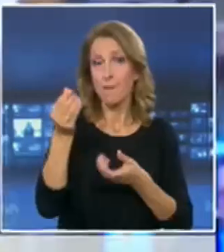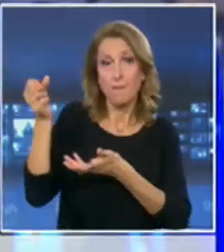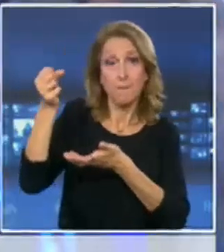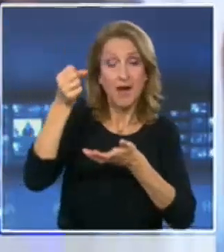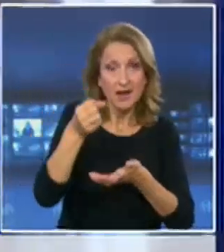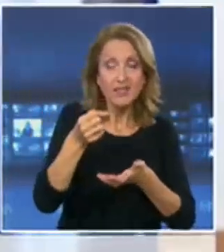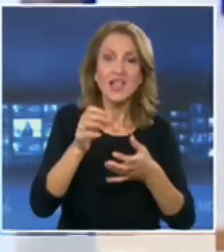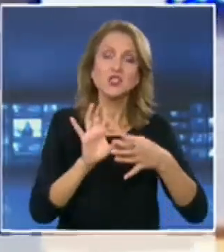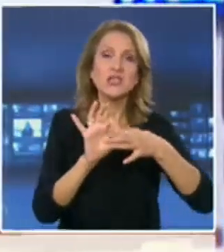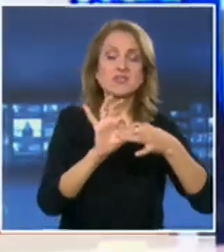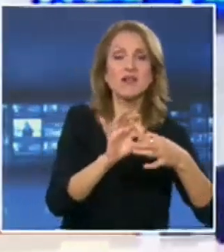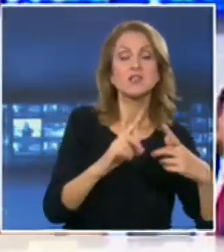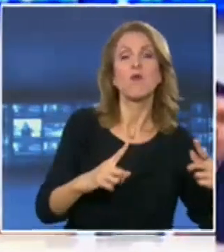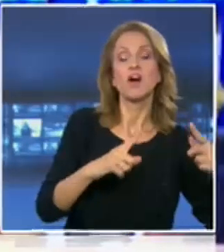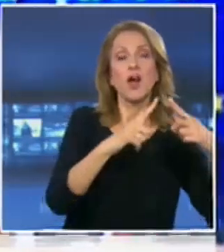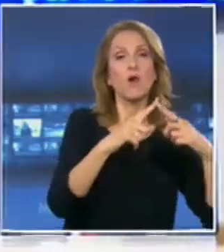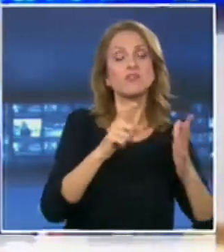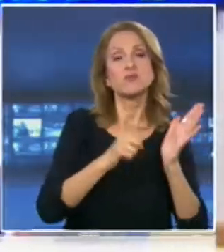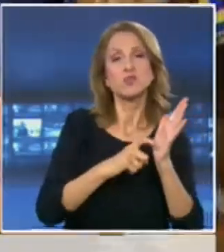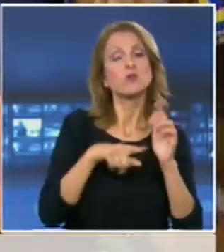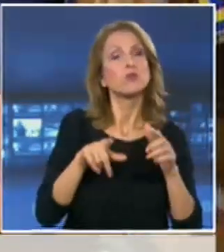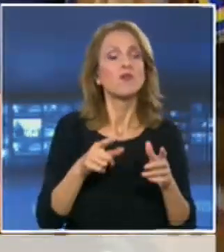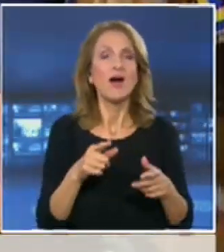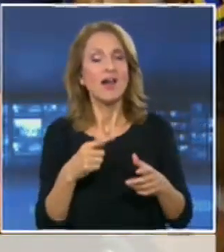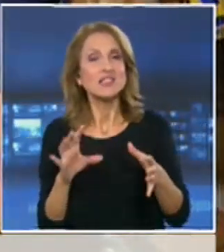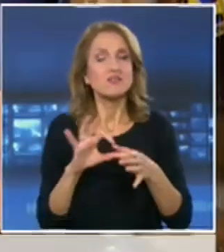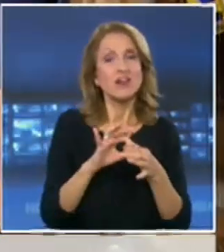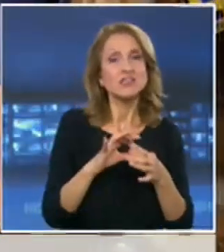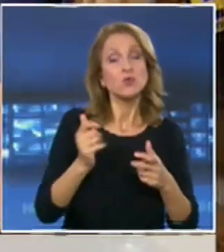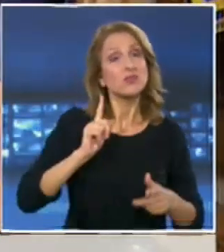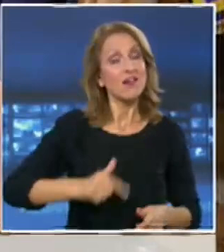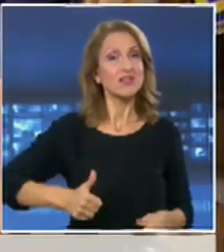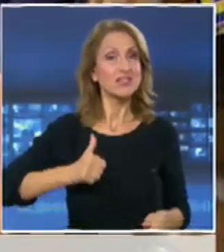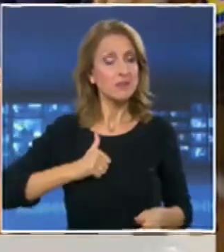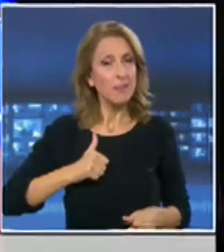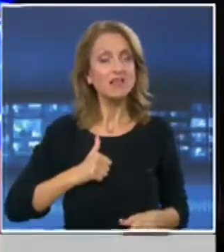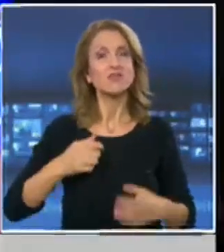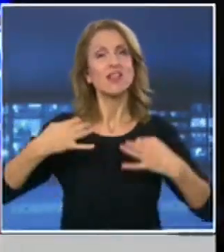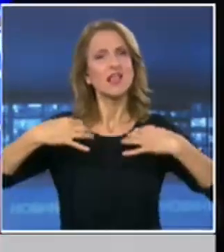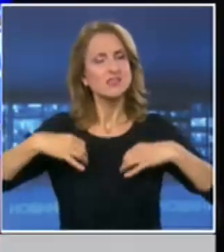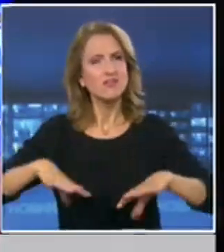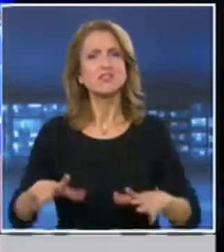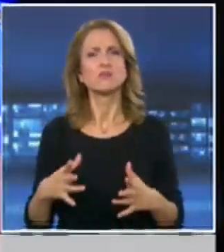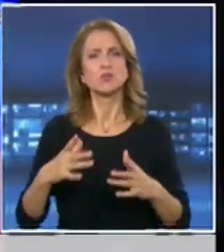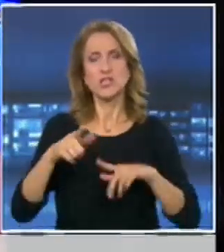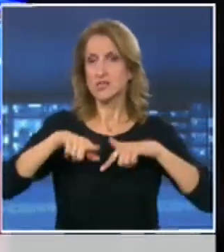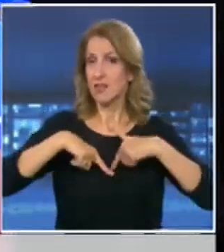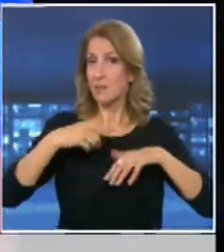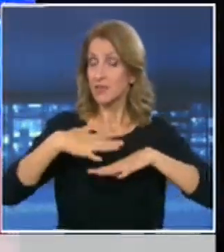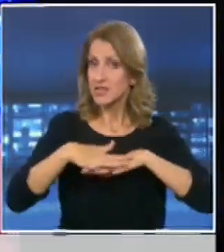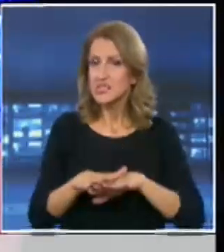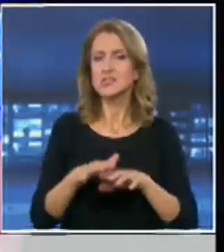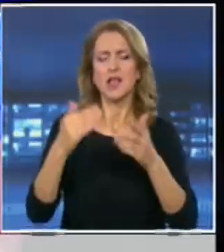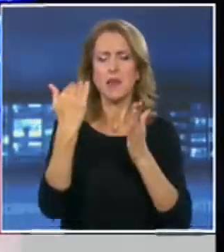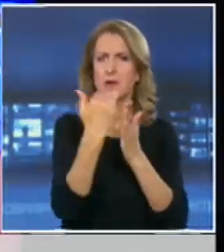на закона. Това включва спазване на демократичните ценности, човешките права и независимостта на съдебната система. Теми, по